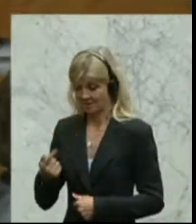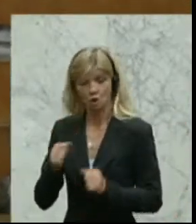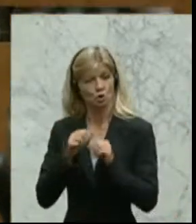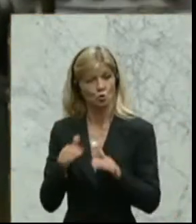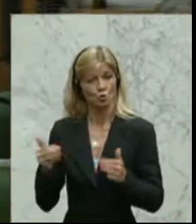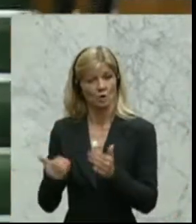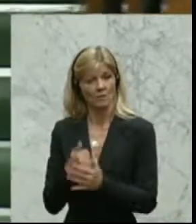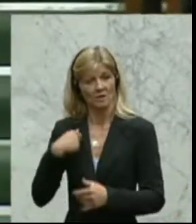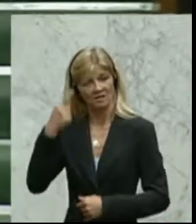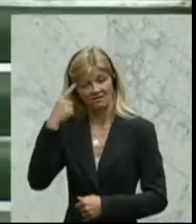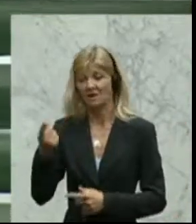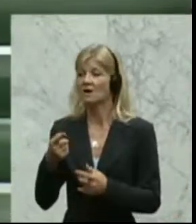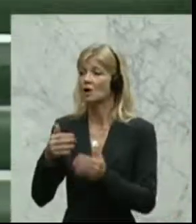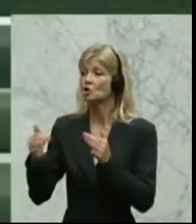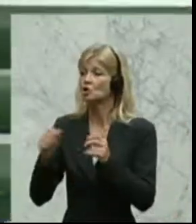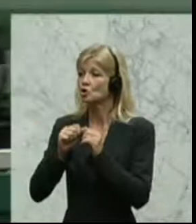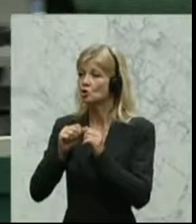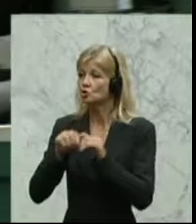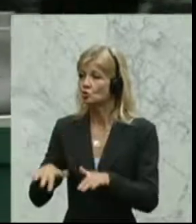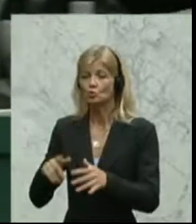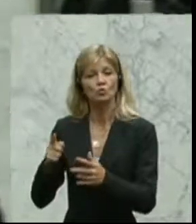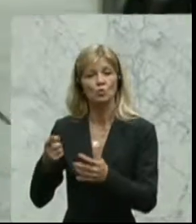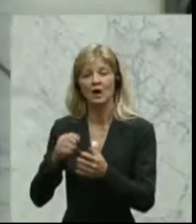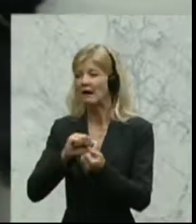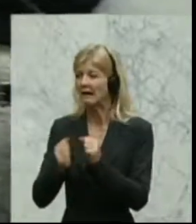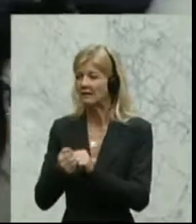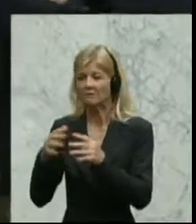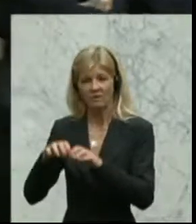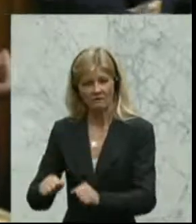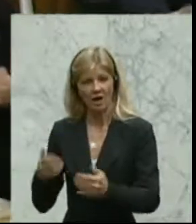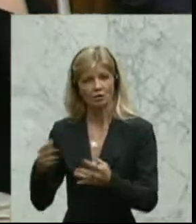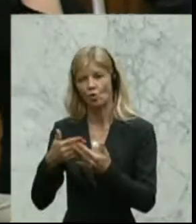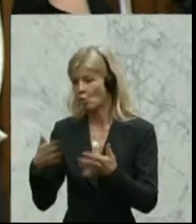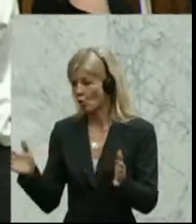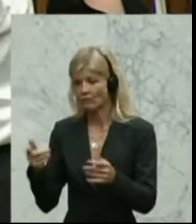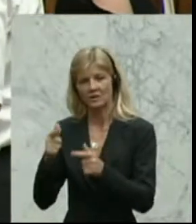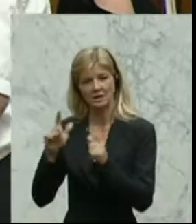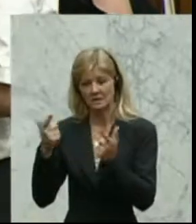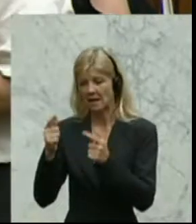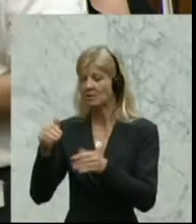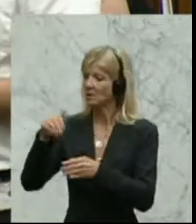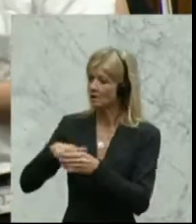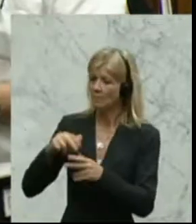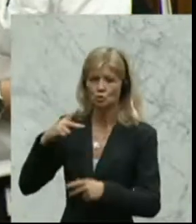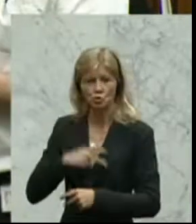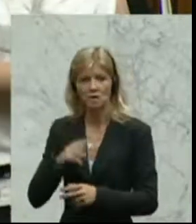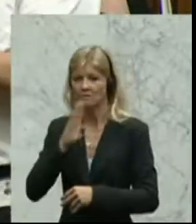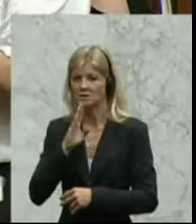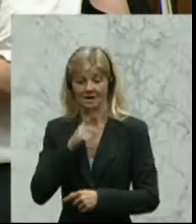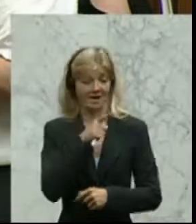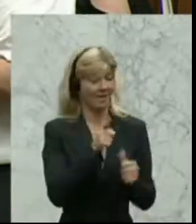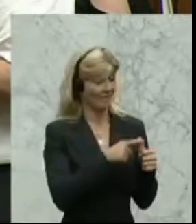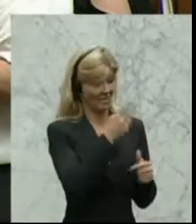Strukturen in der Organisation unseres öffentlichen Lebens, in den Sozialversicherungen. Wenn Kollege Greiner Struktur meint, meint